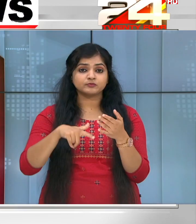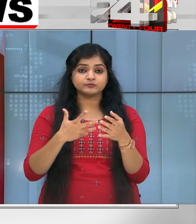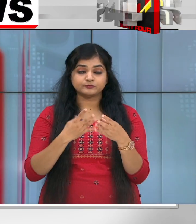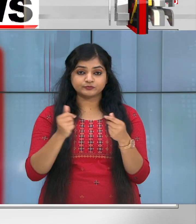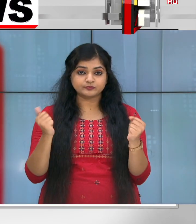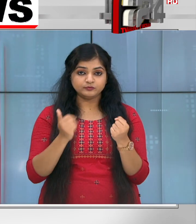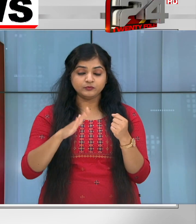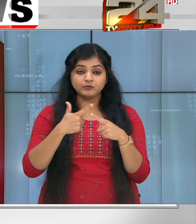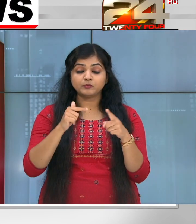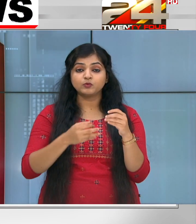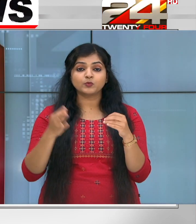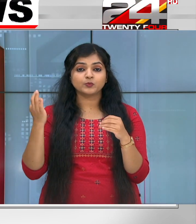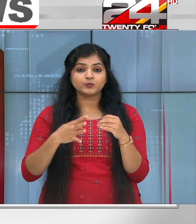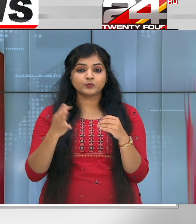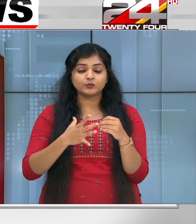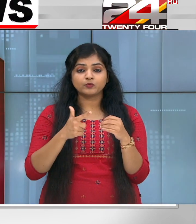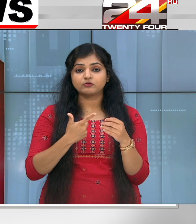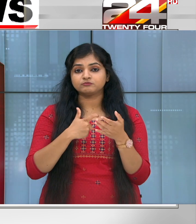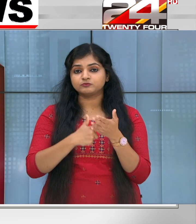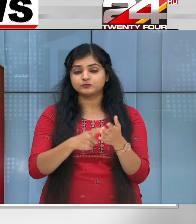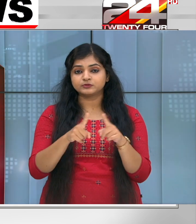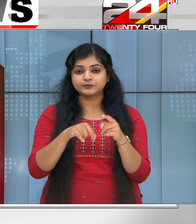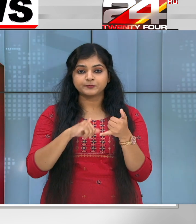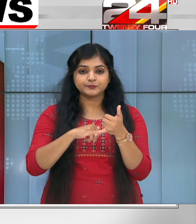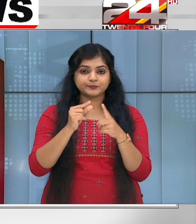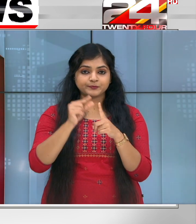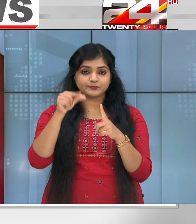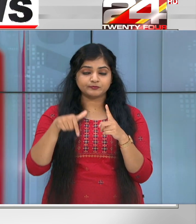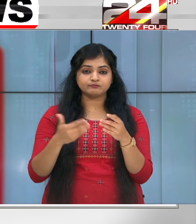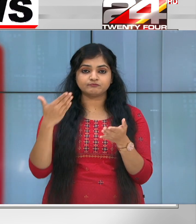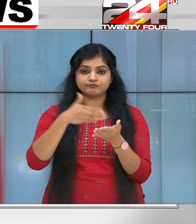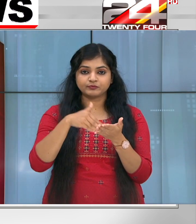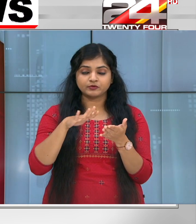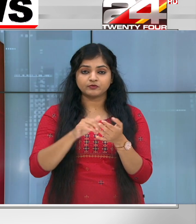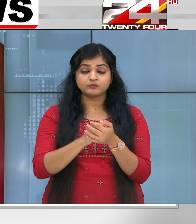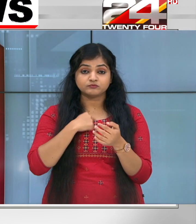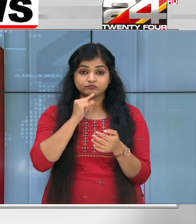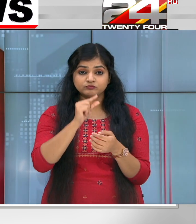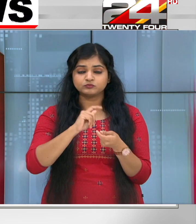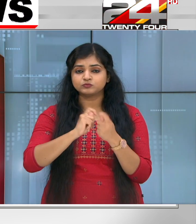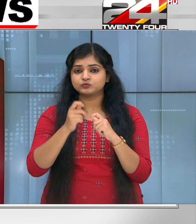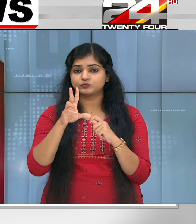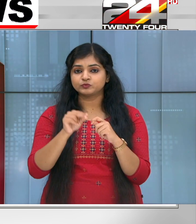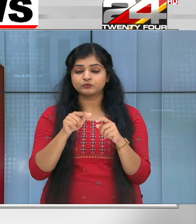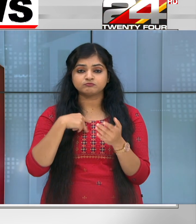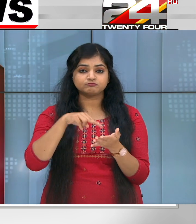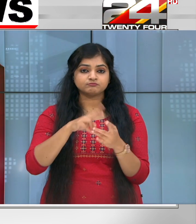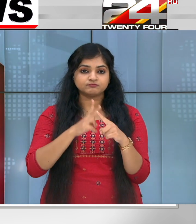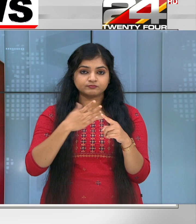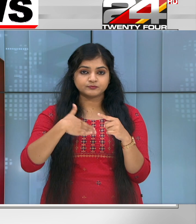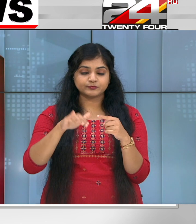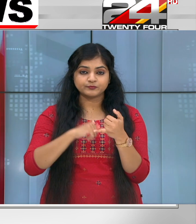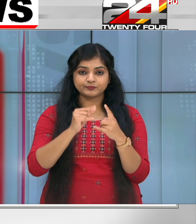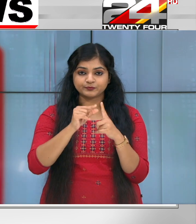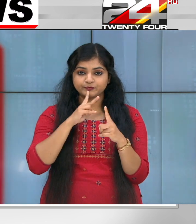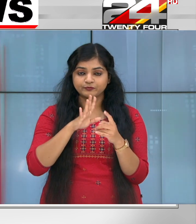രീതിയിൽ വീണ്ടും പുതിയ ആവശ്യങ്ങളുമായി സച്ചിൻ പൈലറ്റ് രംഗത്ത് വരുന്നത്. തന്റെ നിലപാടിൽ ഒരു മാറ്റവുമില്ല എന്ന് ഉറപ്പിച്ചു പറയുന്നത് എന്താണ്